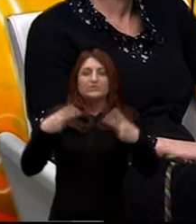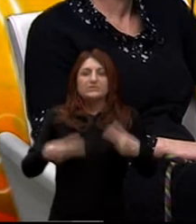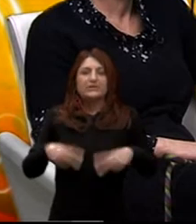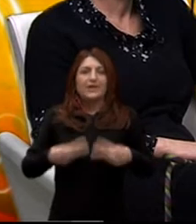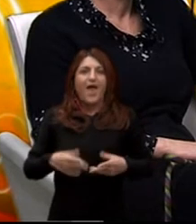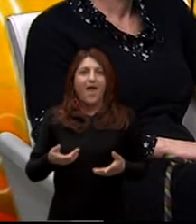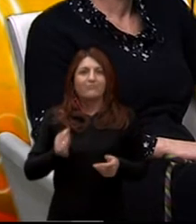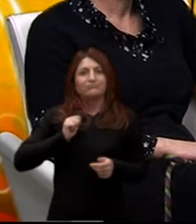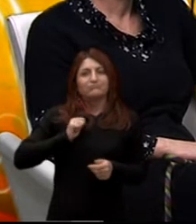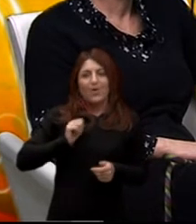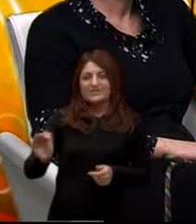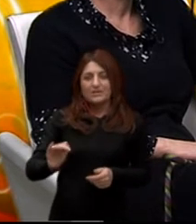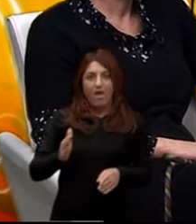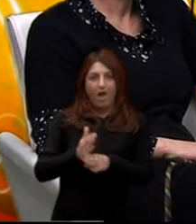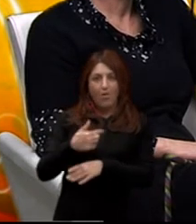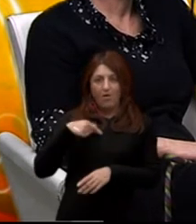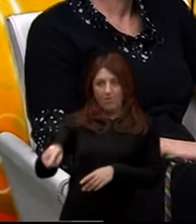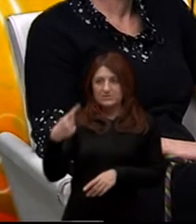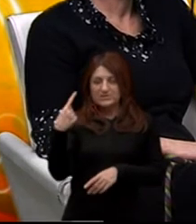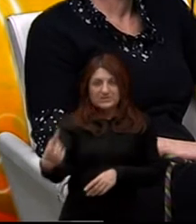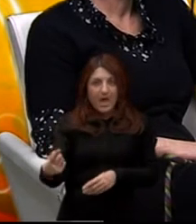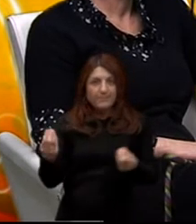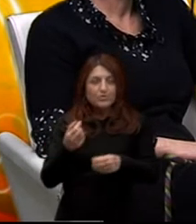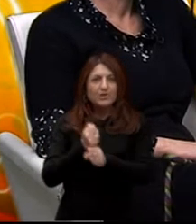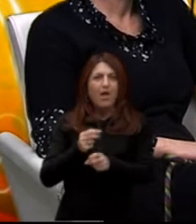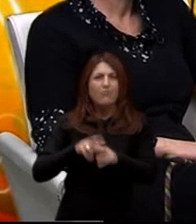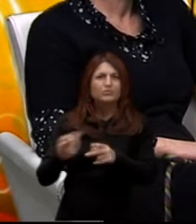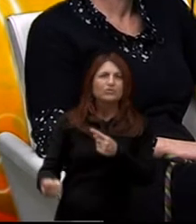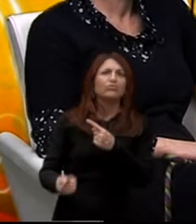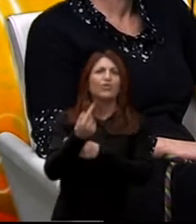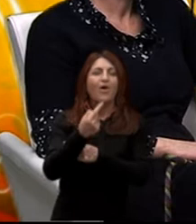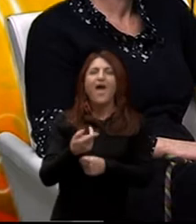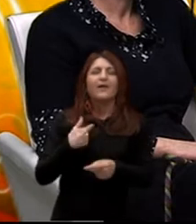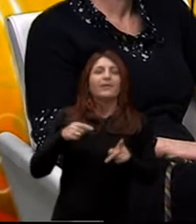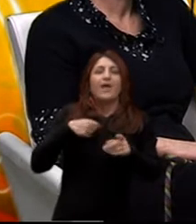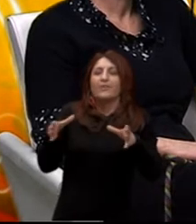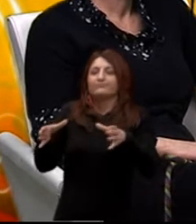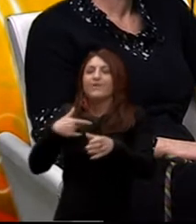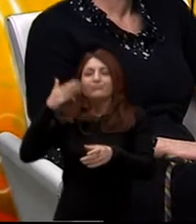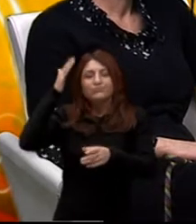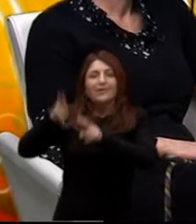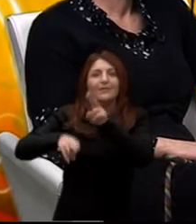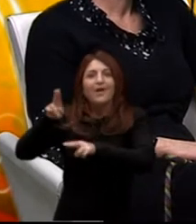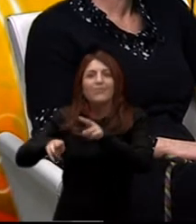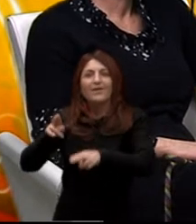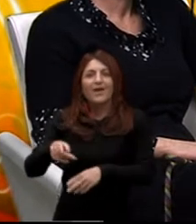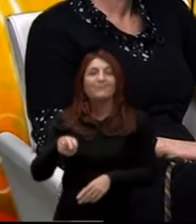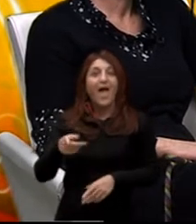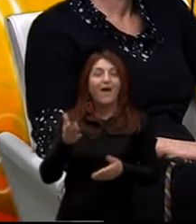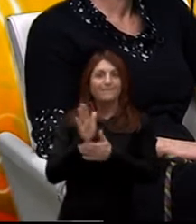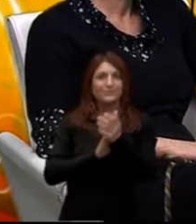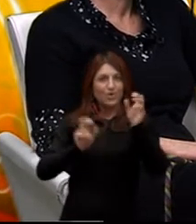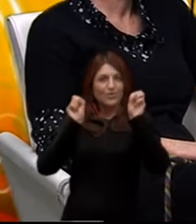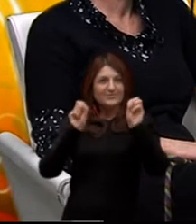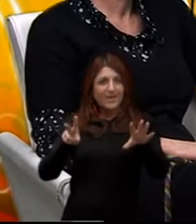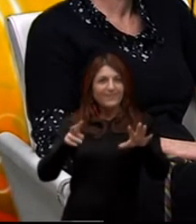djecu i uvijek misle valjda ako će oni sami da će im se nešto desiti. I onda tu počinju te velike krize negdje u